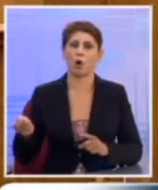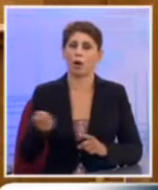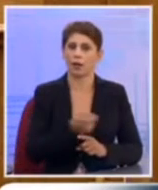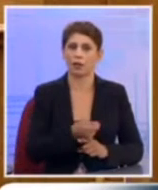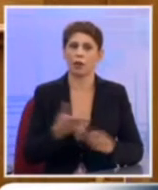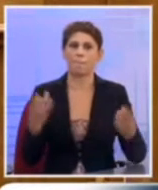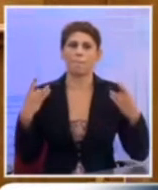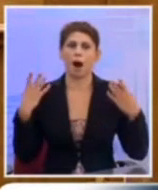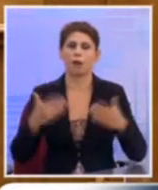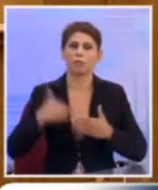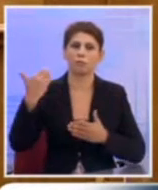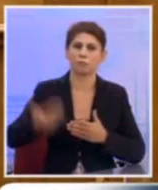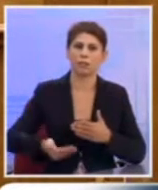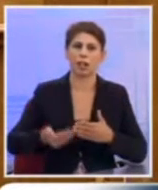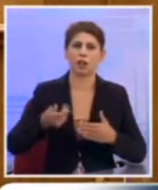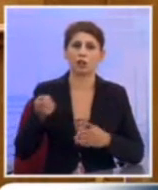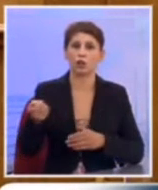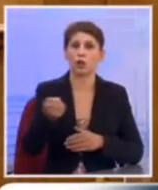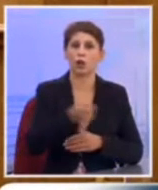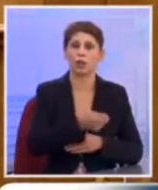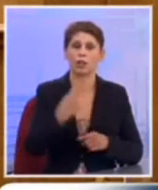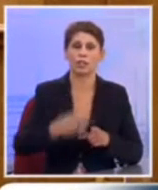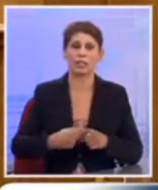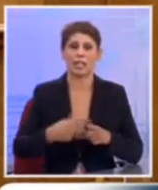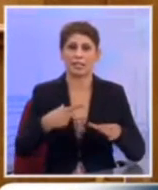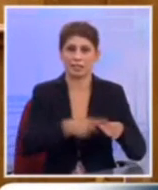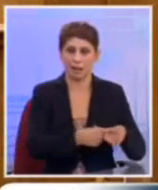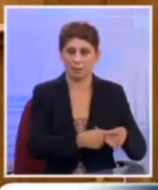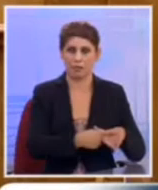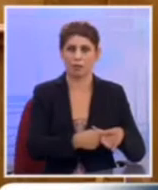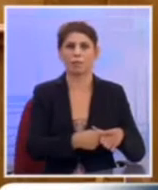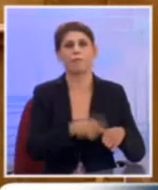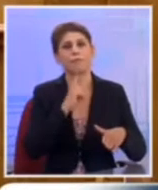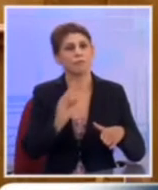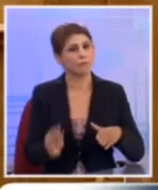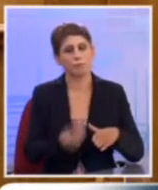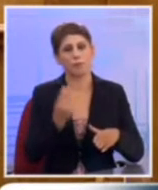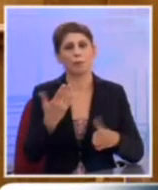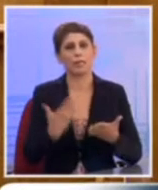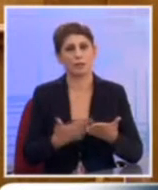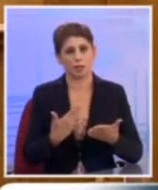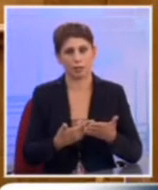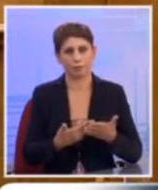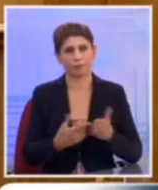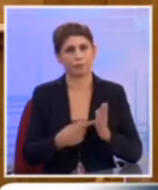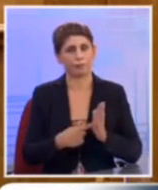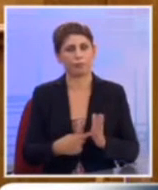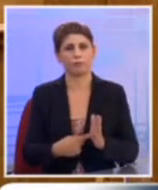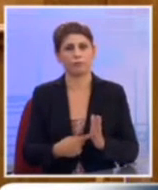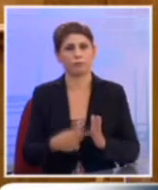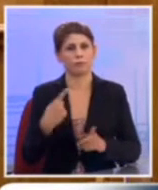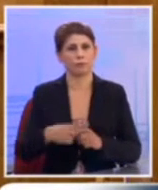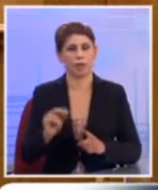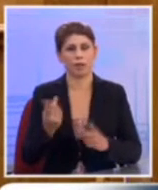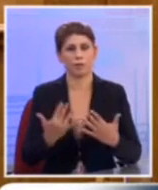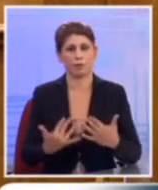να ξεφορτώσουν στη συνέχεια το χρέος αυτό σε ελληνικές τράπεζες, όπως προκύπτει και από τα στοιχεία τα οποία παρουσιάστηκαν στην Ελληνική